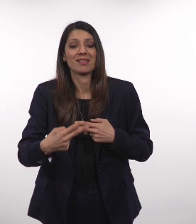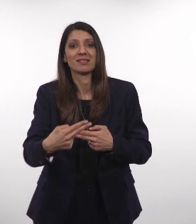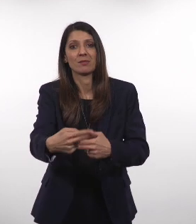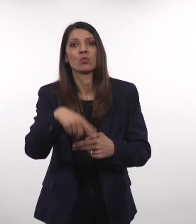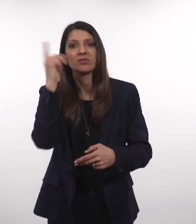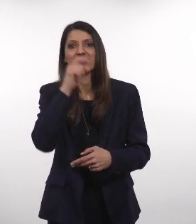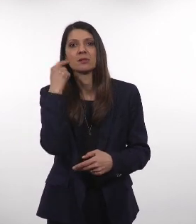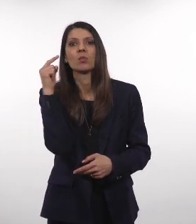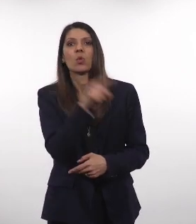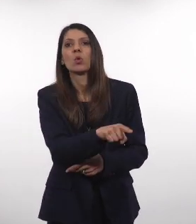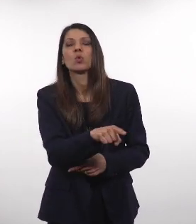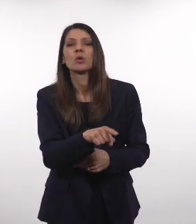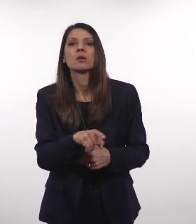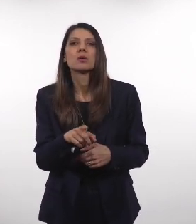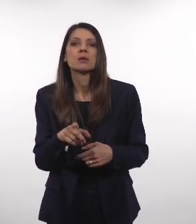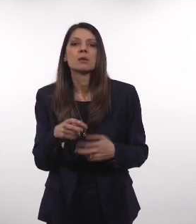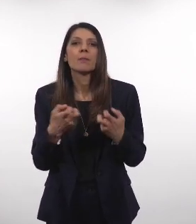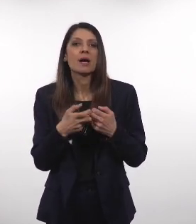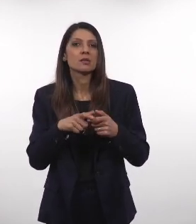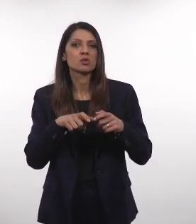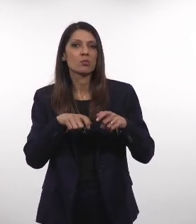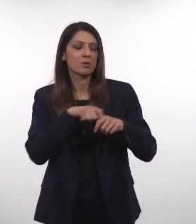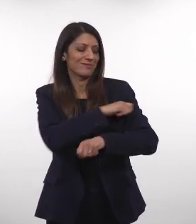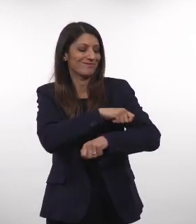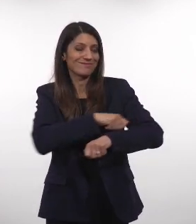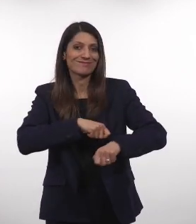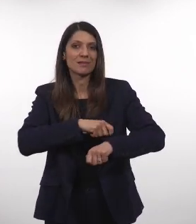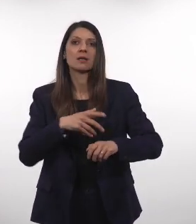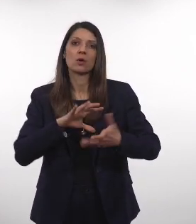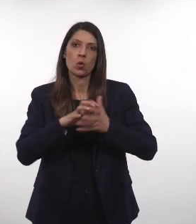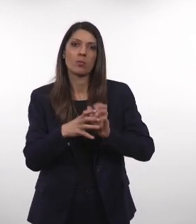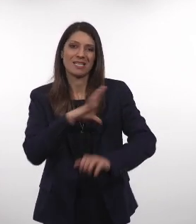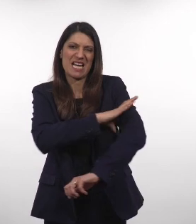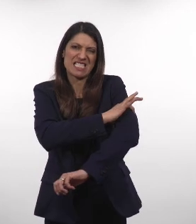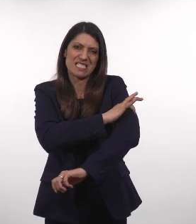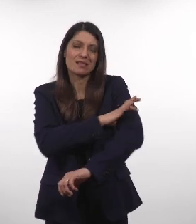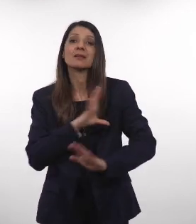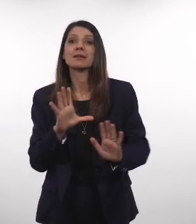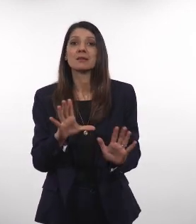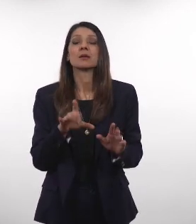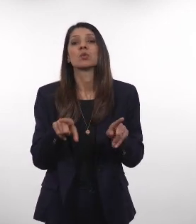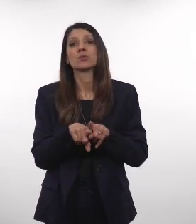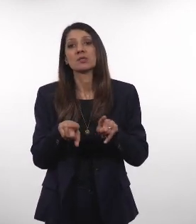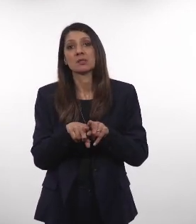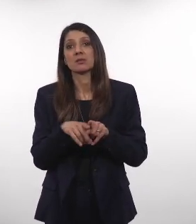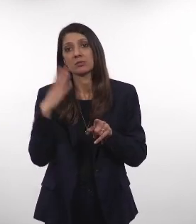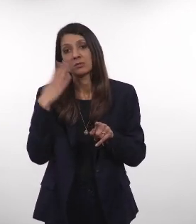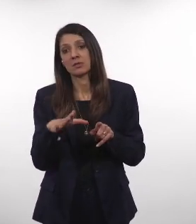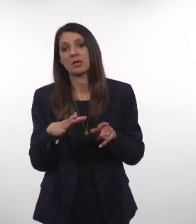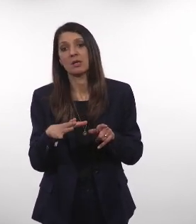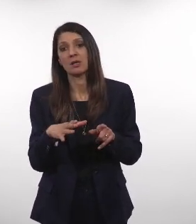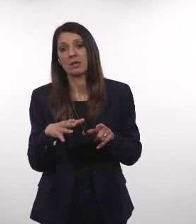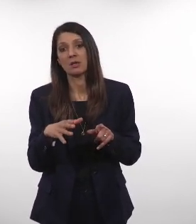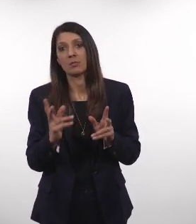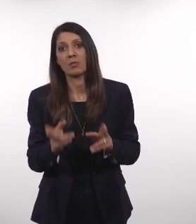difficiles pour lui. Comme on a dit tout à l'heure, le garrot, ça avait été très compliqué pour lui. Et puis le fait qu'il y ait le moment